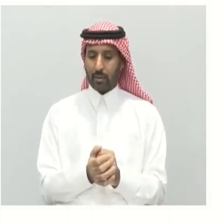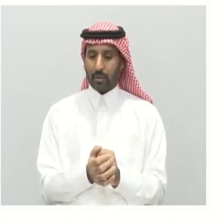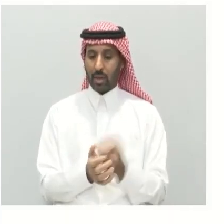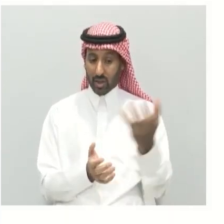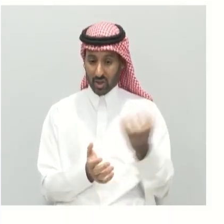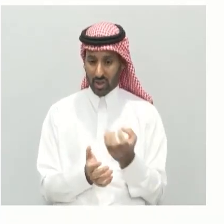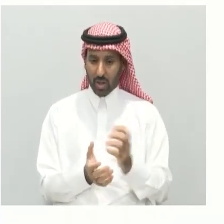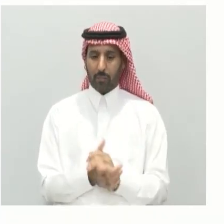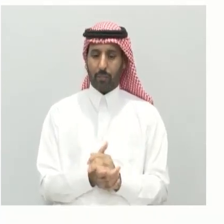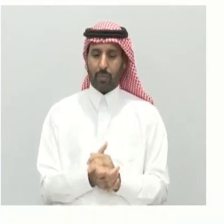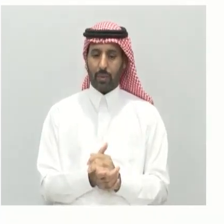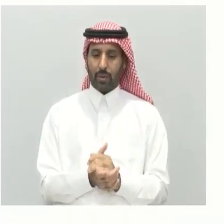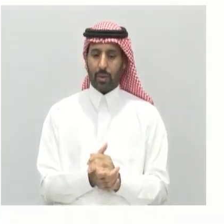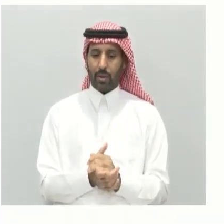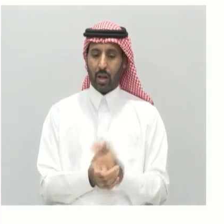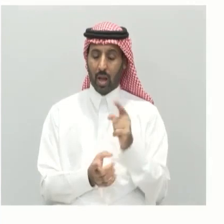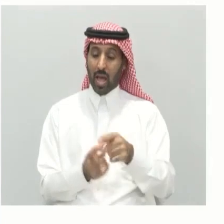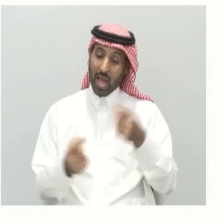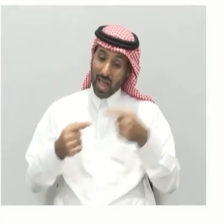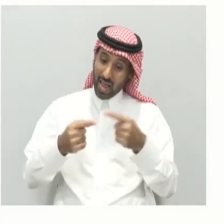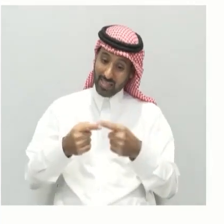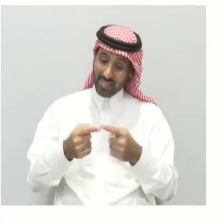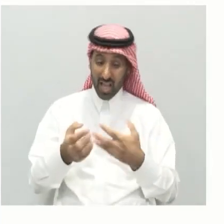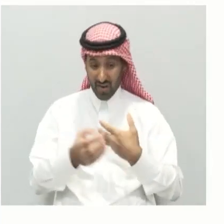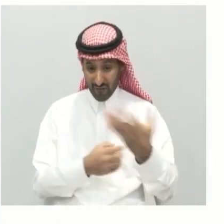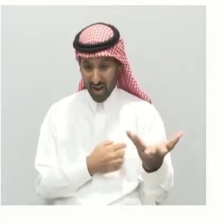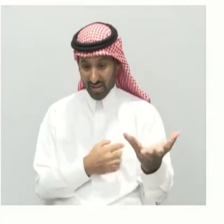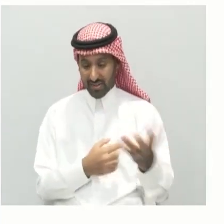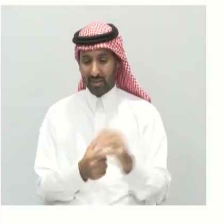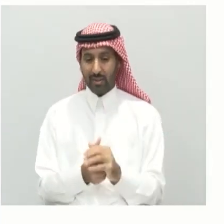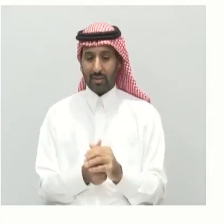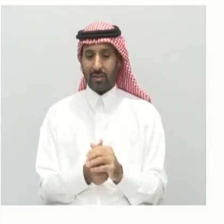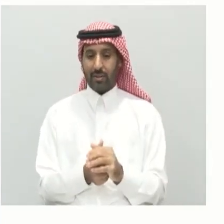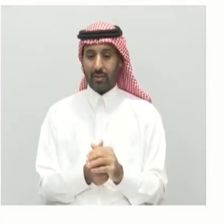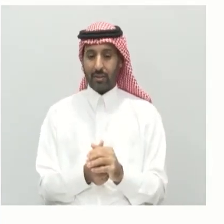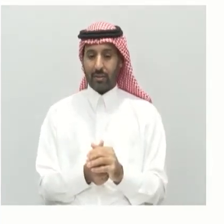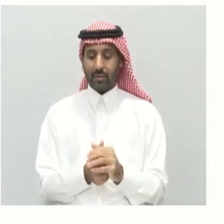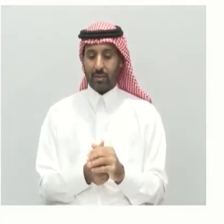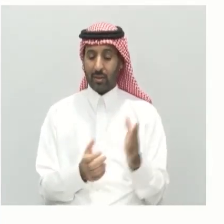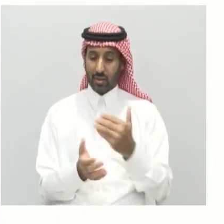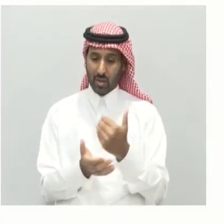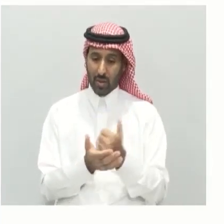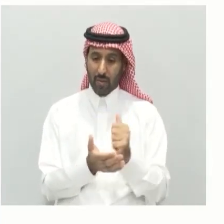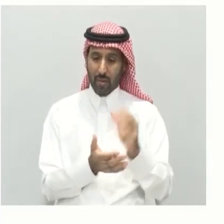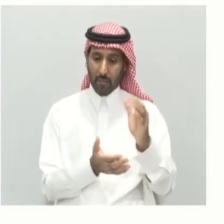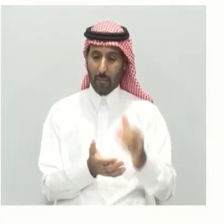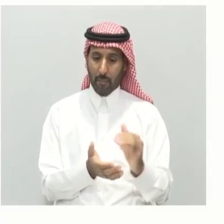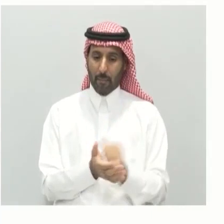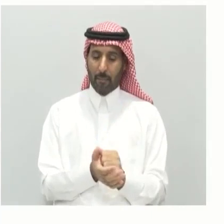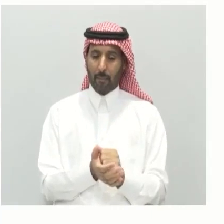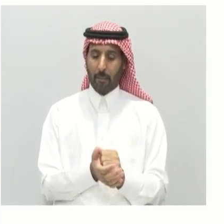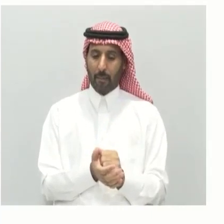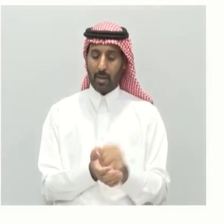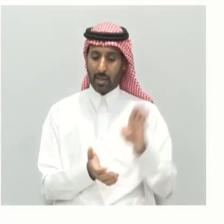اختزال والاختزال هو عكس الاكسده اذا في هذه الحاله سوف نستثني هذهه الاجابه مبدئيا بتكون هي